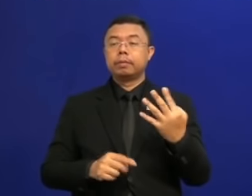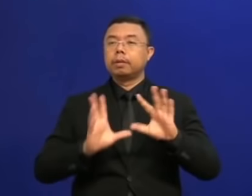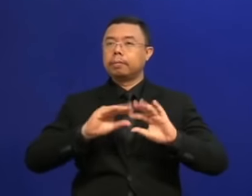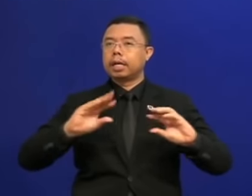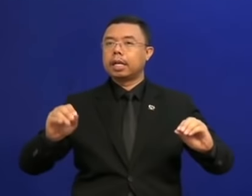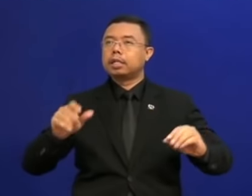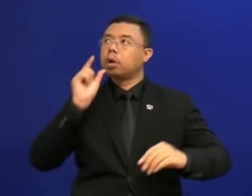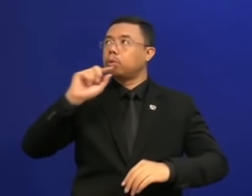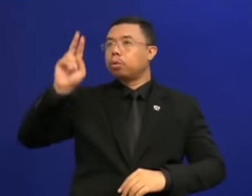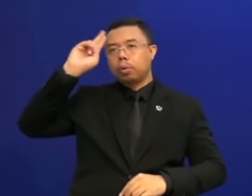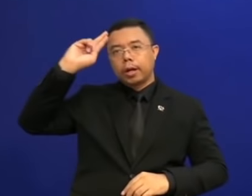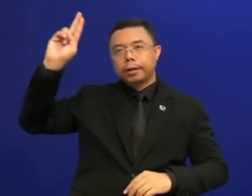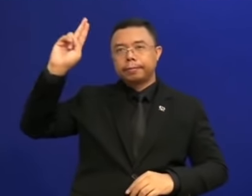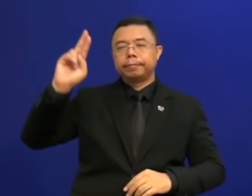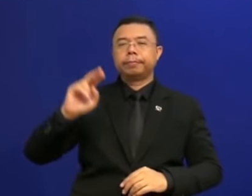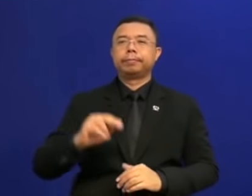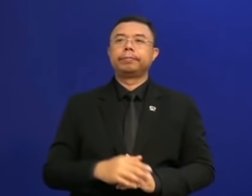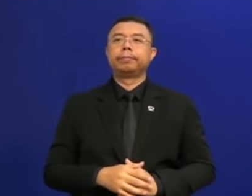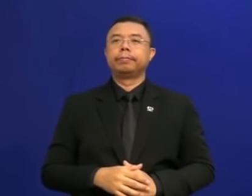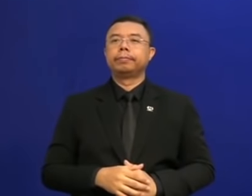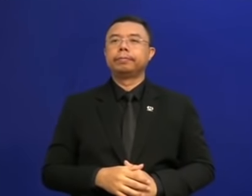berkarya bagi Tuhan.